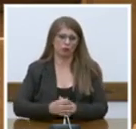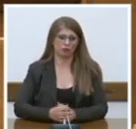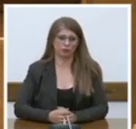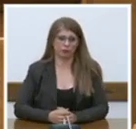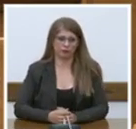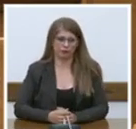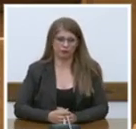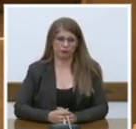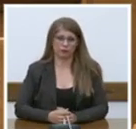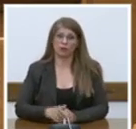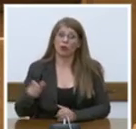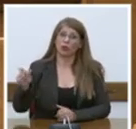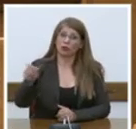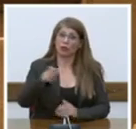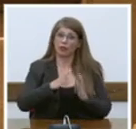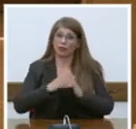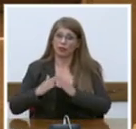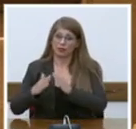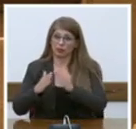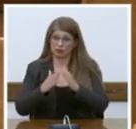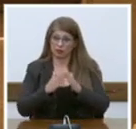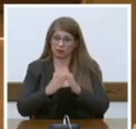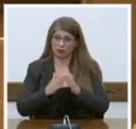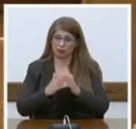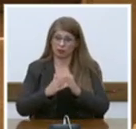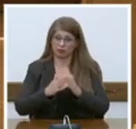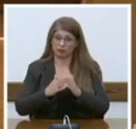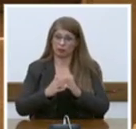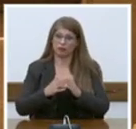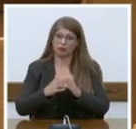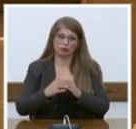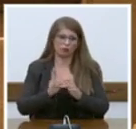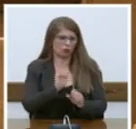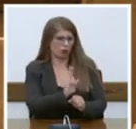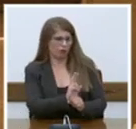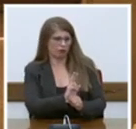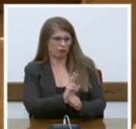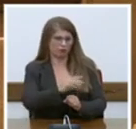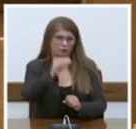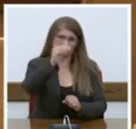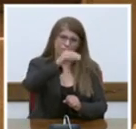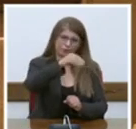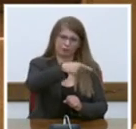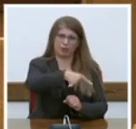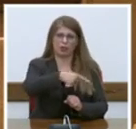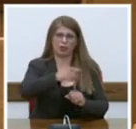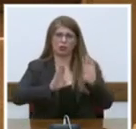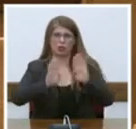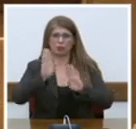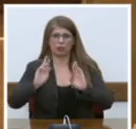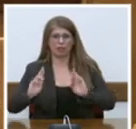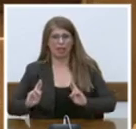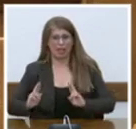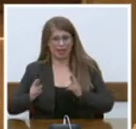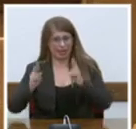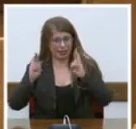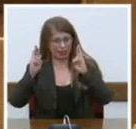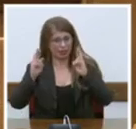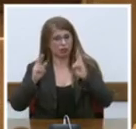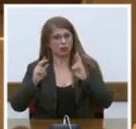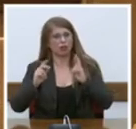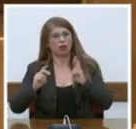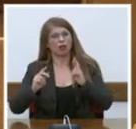κάθε νοικοκυριό είναι όμηρος του οργείου κερδοσκοπίας, του χρηματιστηρίου ενέργειας, αλλά και του στρεβλού τρόπου